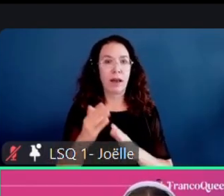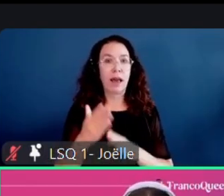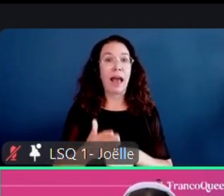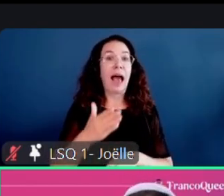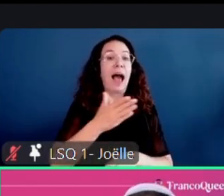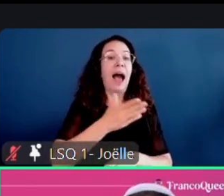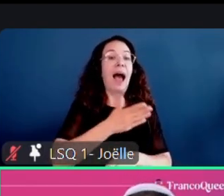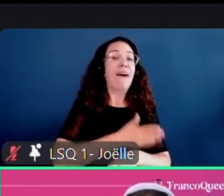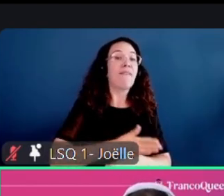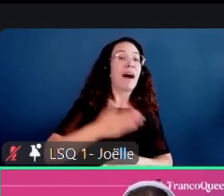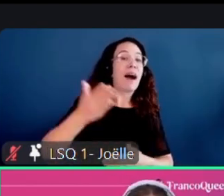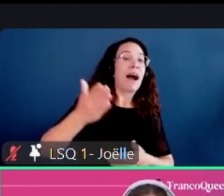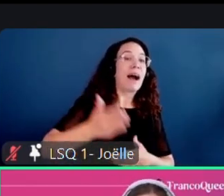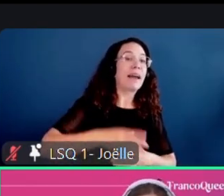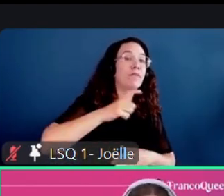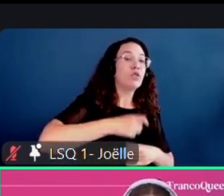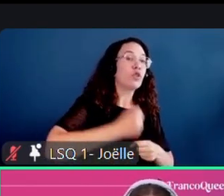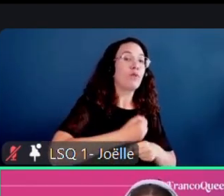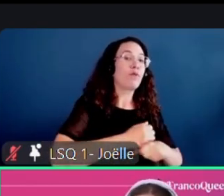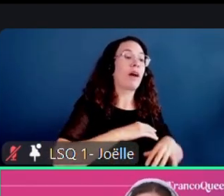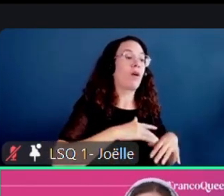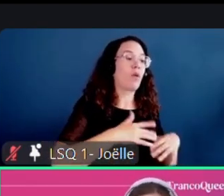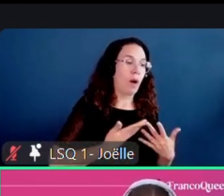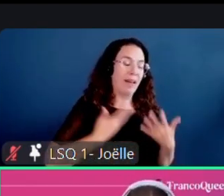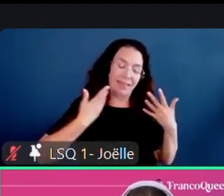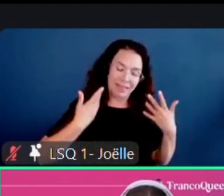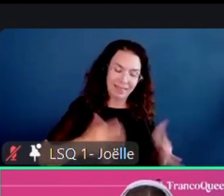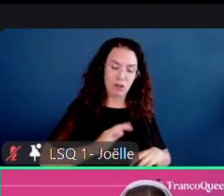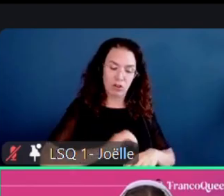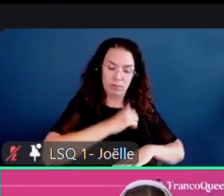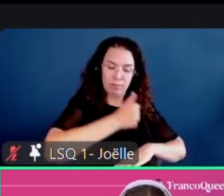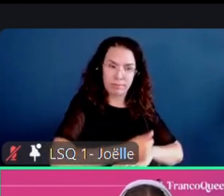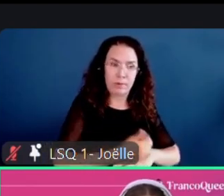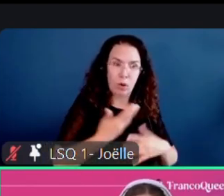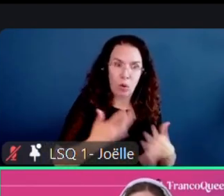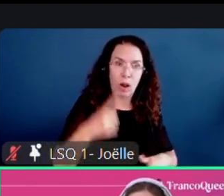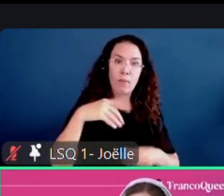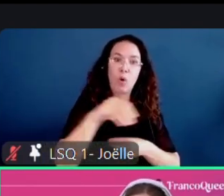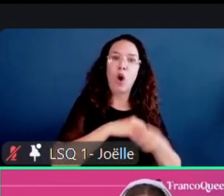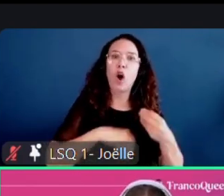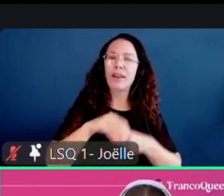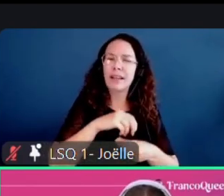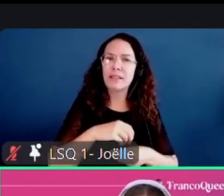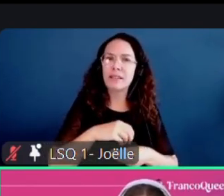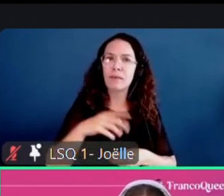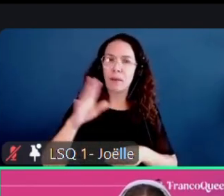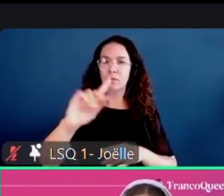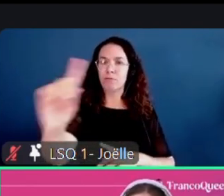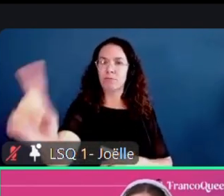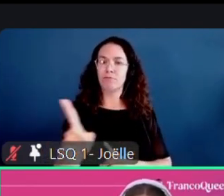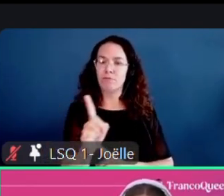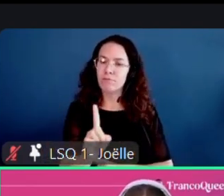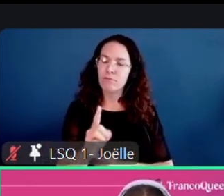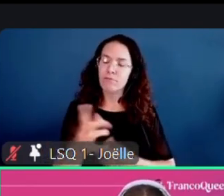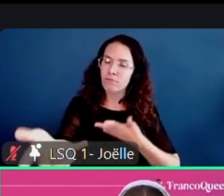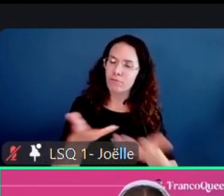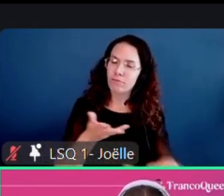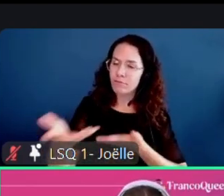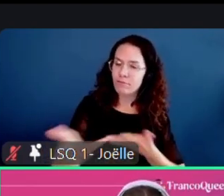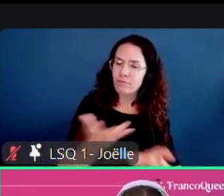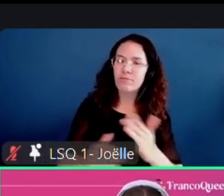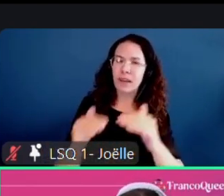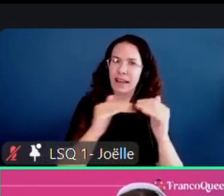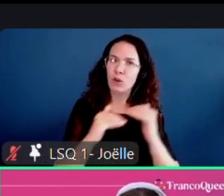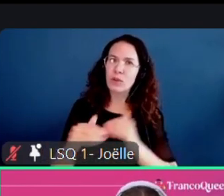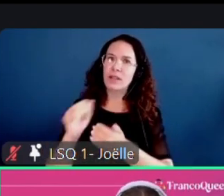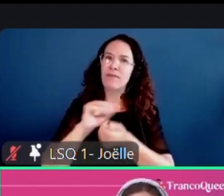en place avant son arrivée? Qu'est-ce qui devrait déjà exister dans cet organisme pour que cette personne reçoive un service